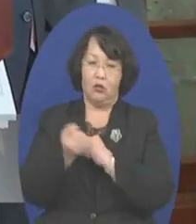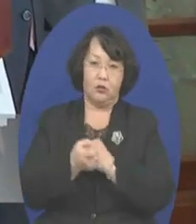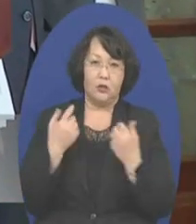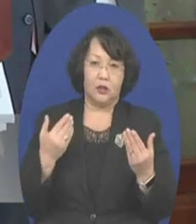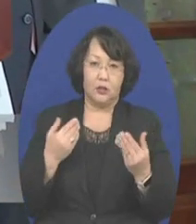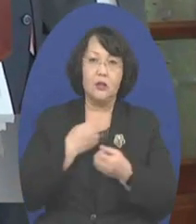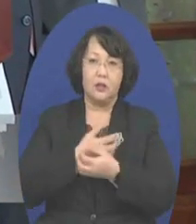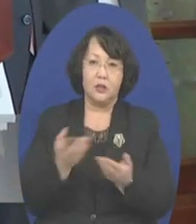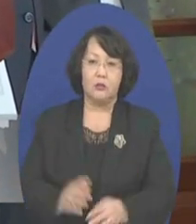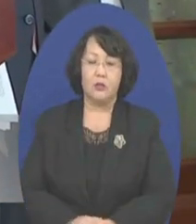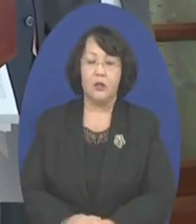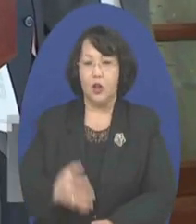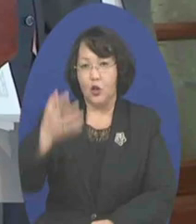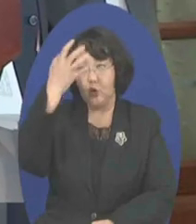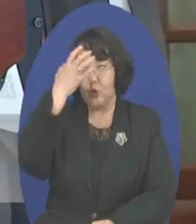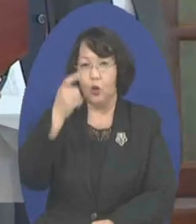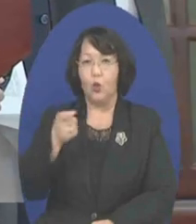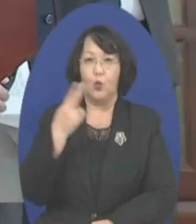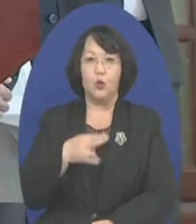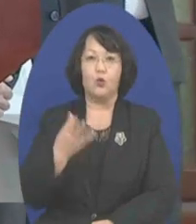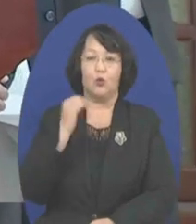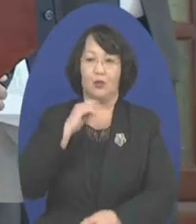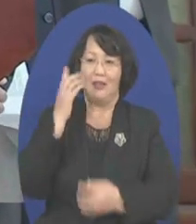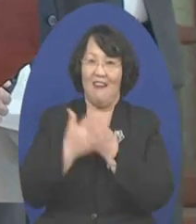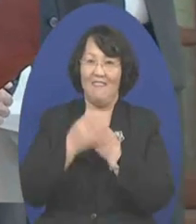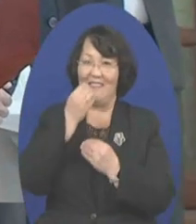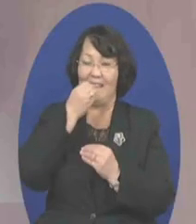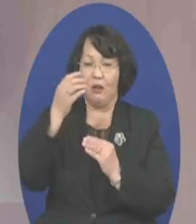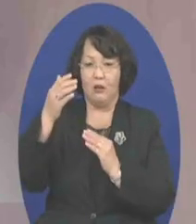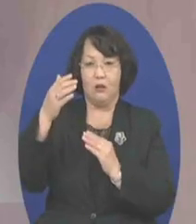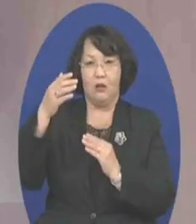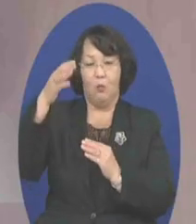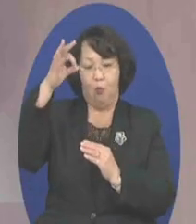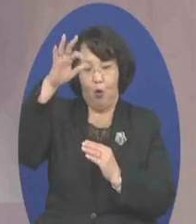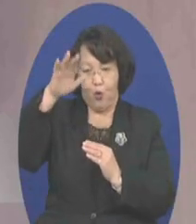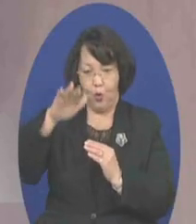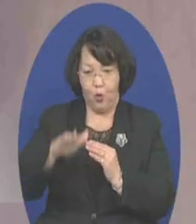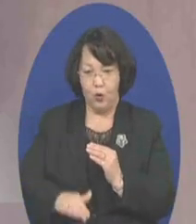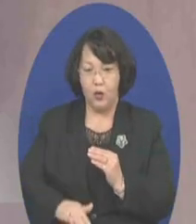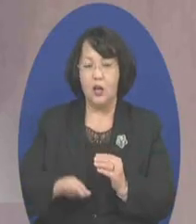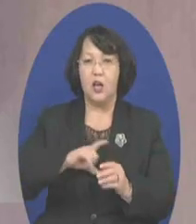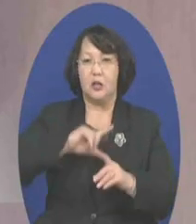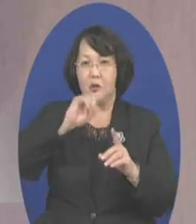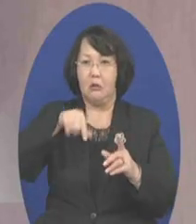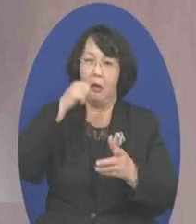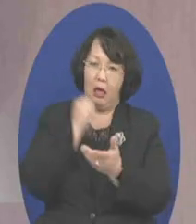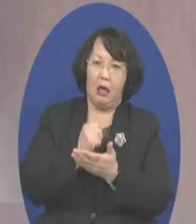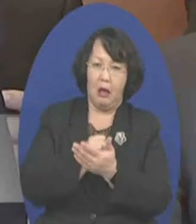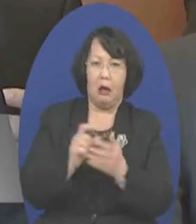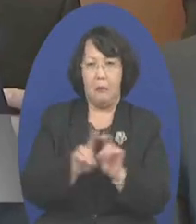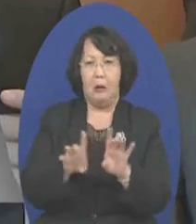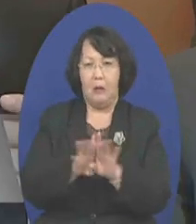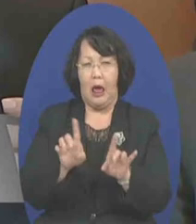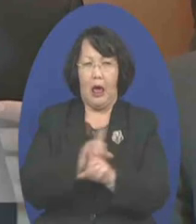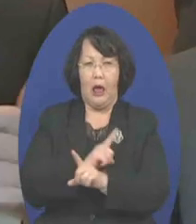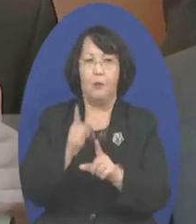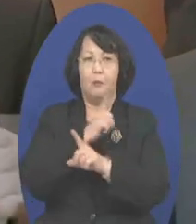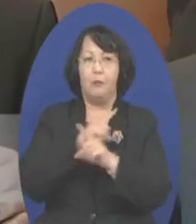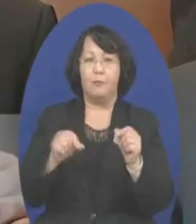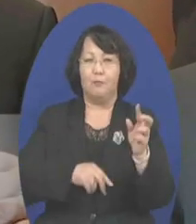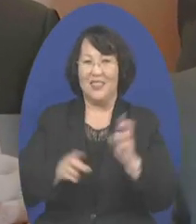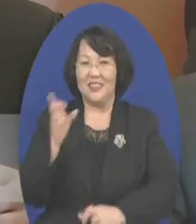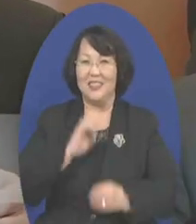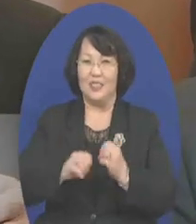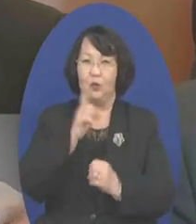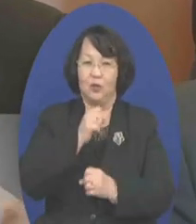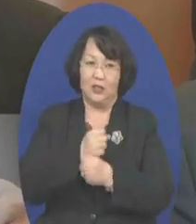байна. Төрийн хүнд суртал авилгыг бууруулахын тулд нийслэлд мөрдөгддөг хууль зааснаас бусад бүх төрлийн зөвшөөрлийг туслахаар гарчээ. Ингэснээр бизнес